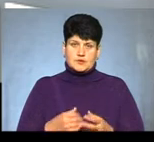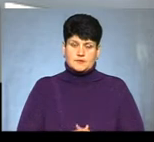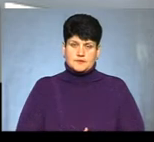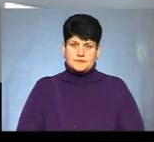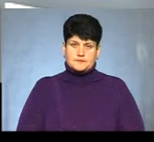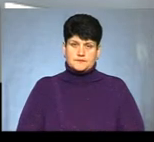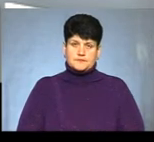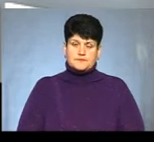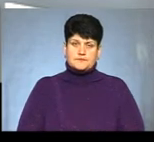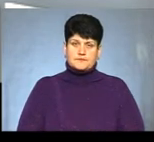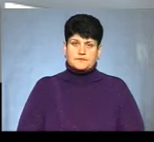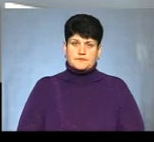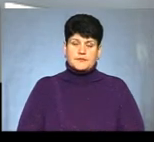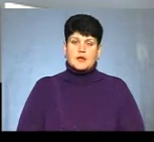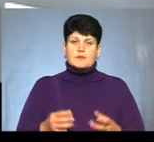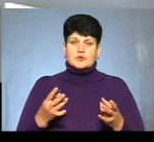Потрібна.